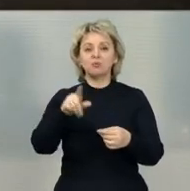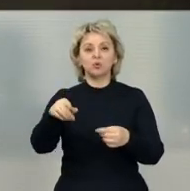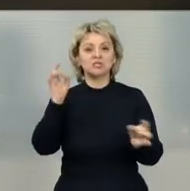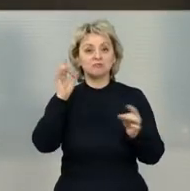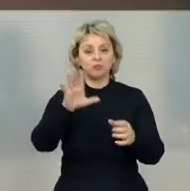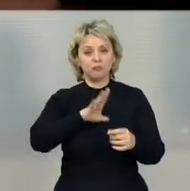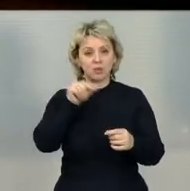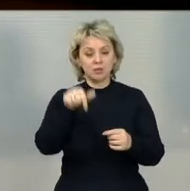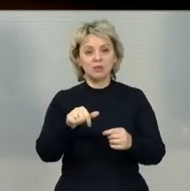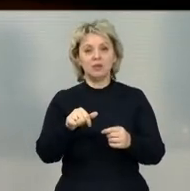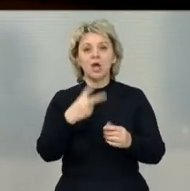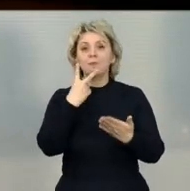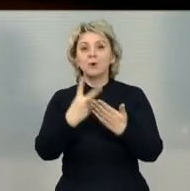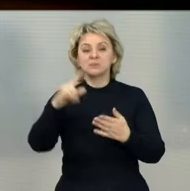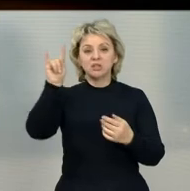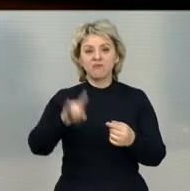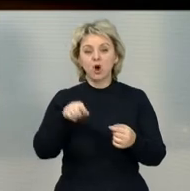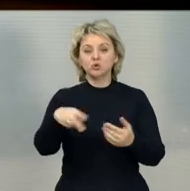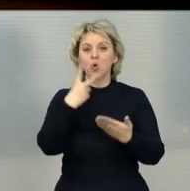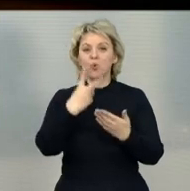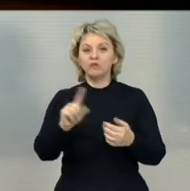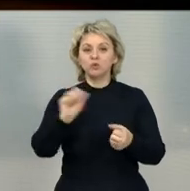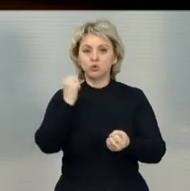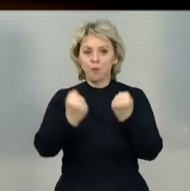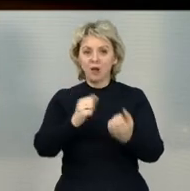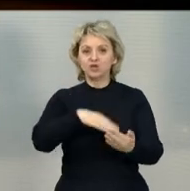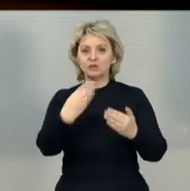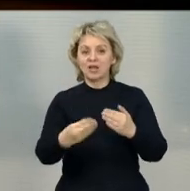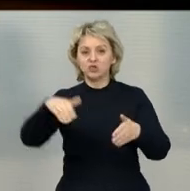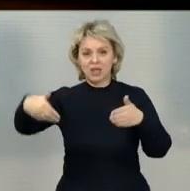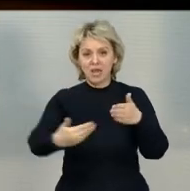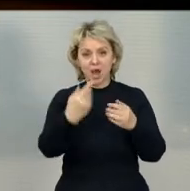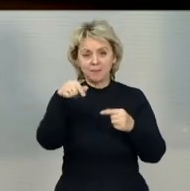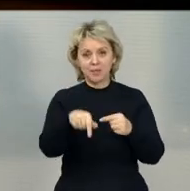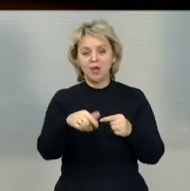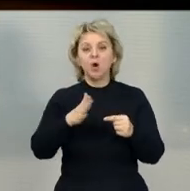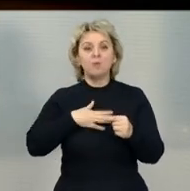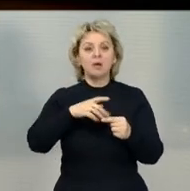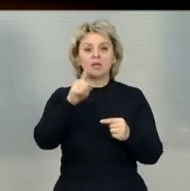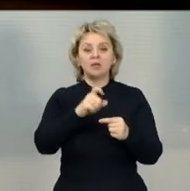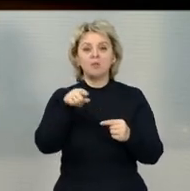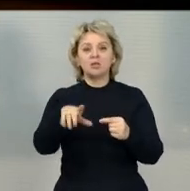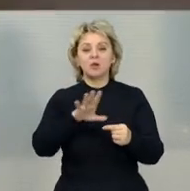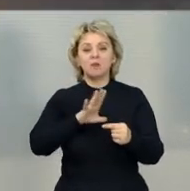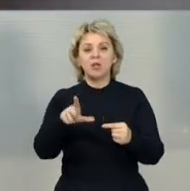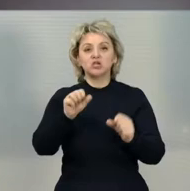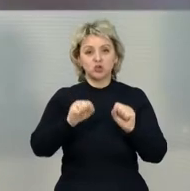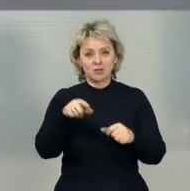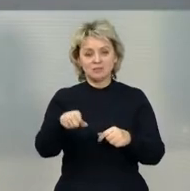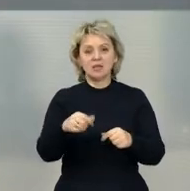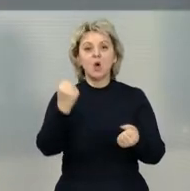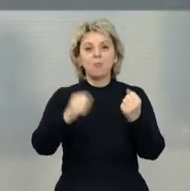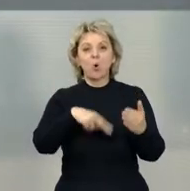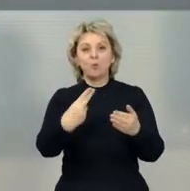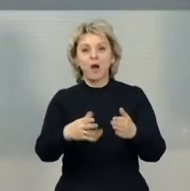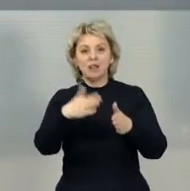сработала сигнализация. Посмотрели в окно, увидели, что машина лежит в яме. Ну, я так понимаю, у машины не было шансов. Машина